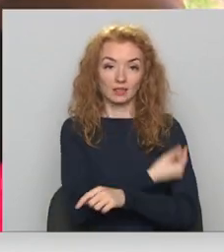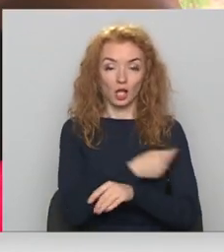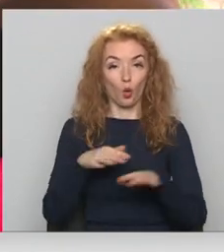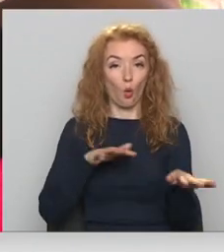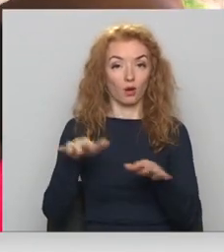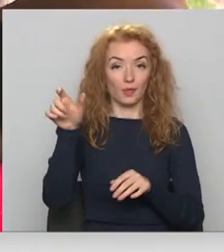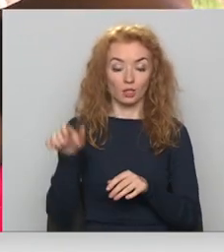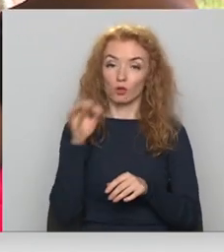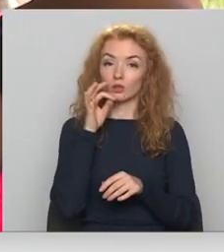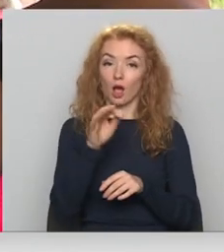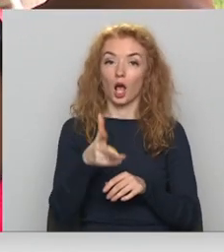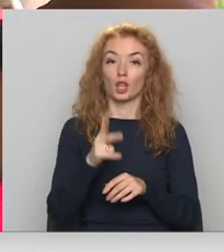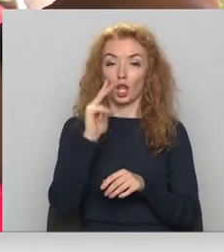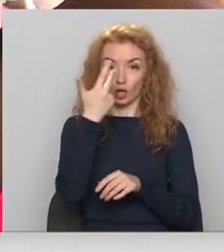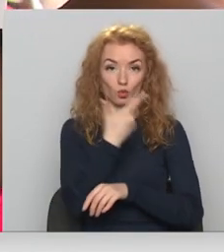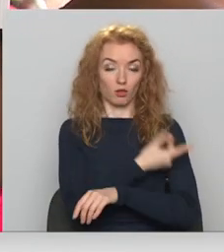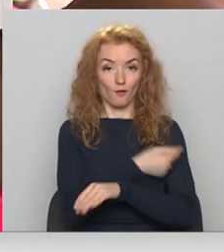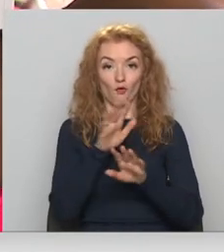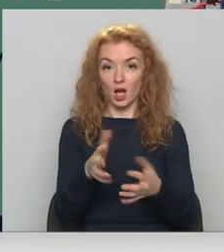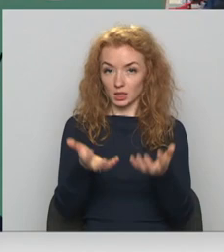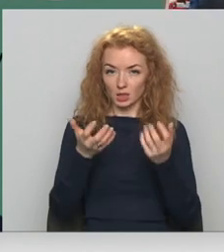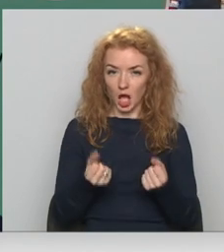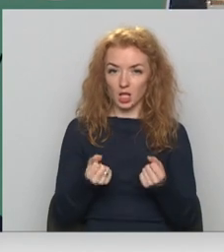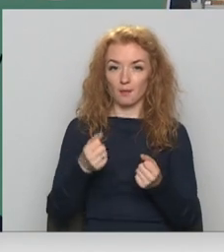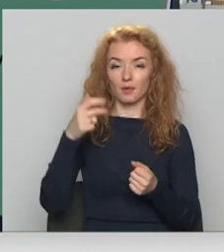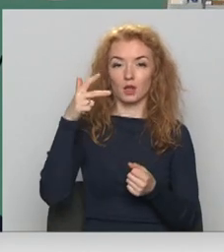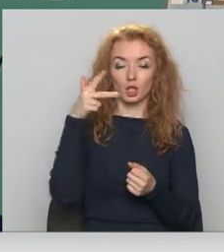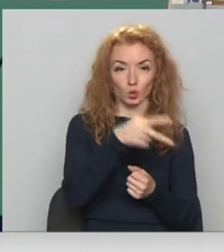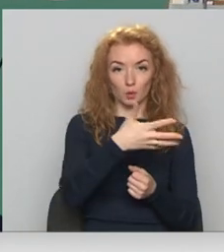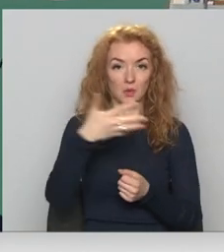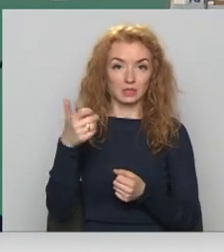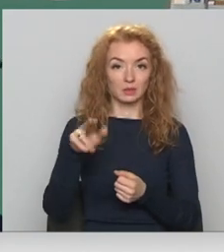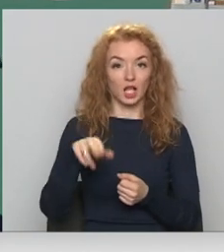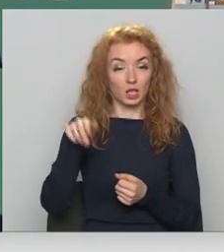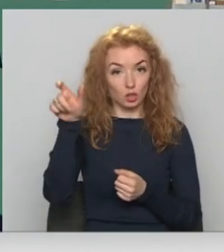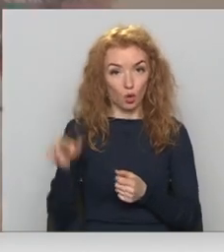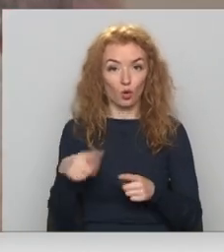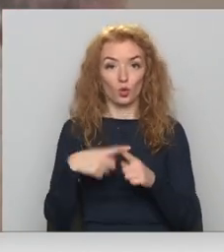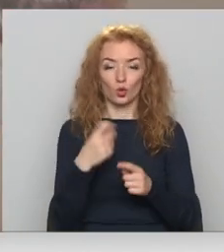ka trešo devu varētu saņemt teju 3,5 tūkstoši senioru un vairāk nekā